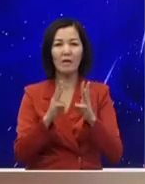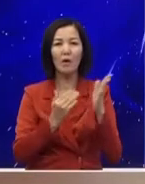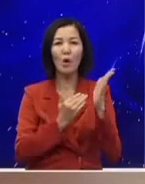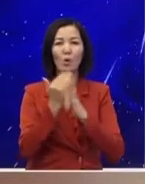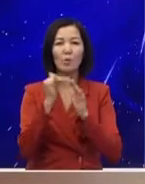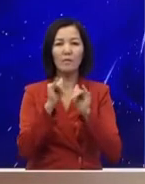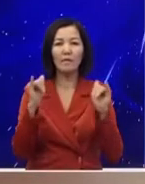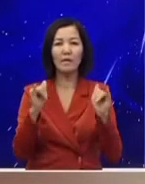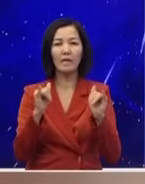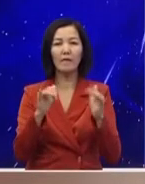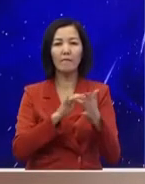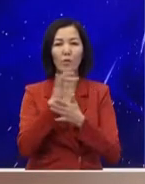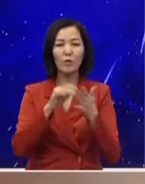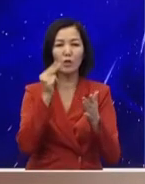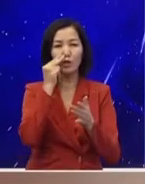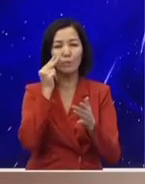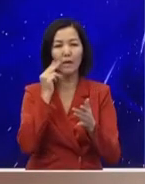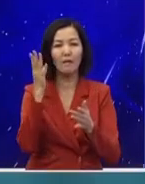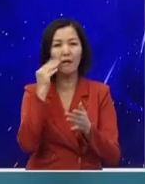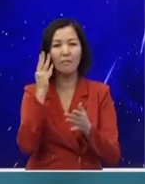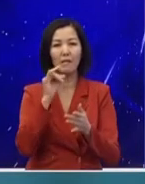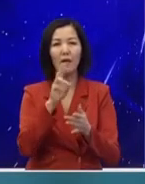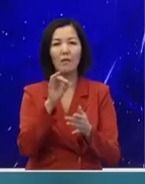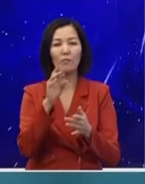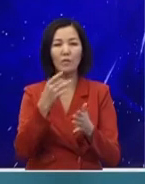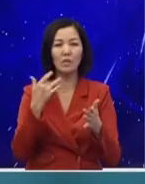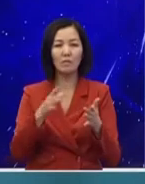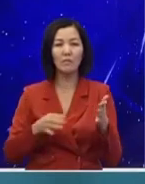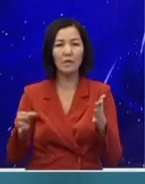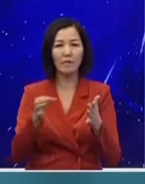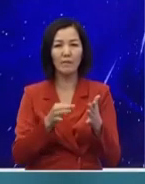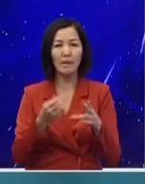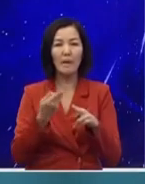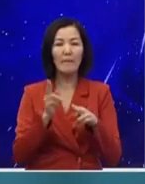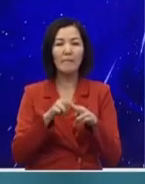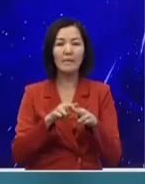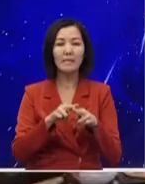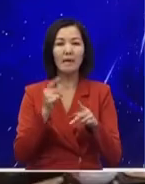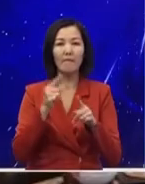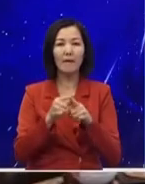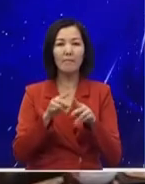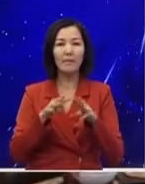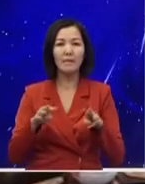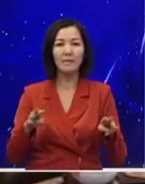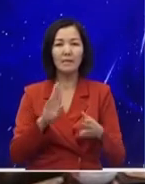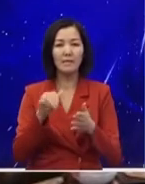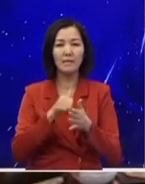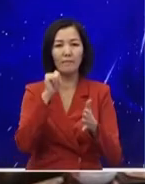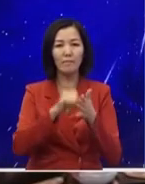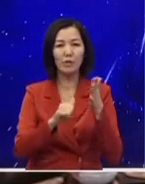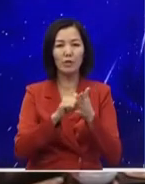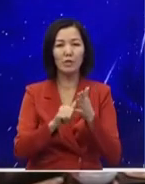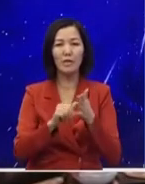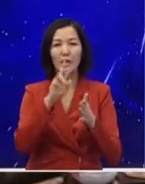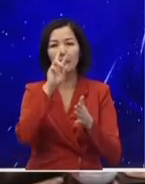возгорания наблюдается в городе Шымкент, Алматы, Акмолинской и Жамбылской областях. По словам министра, основные причины ЧС –